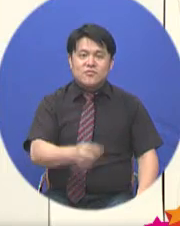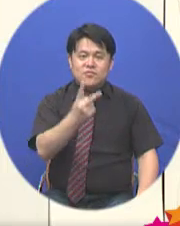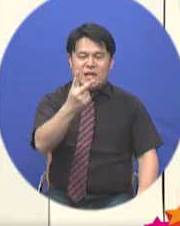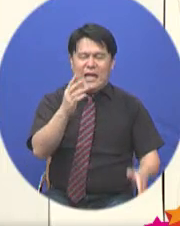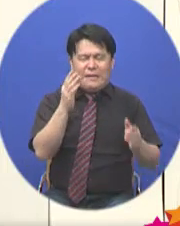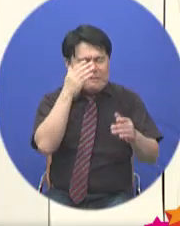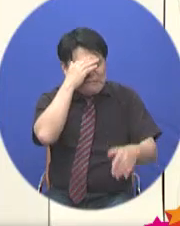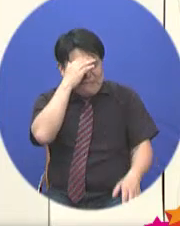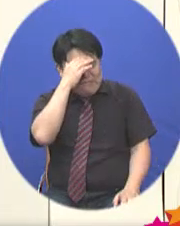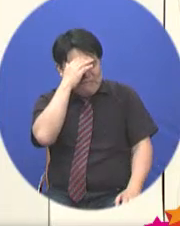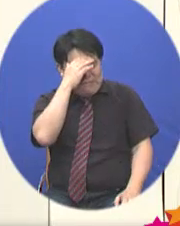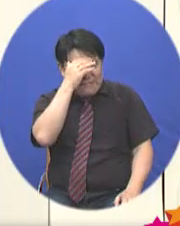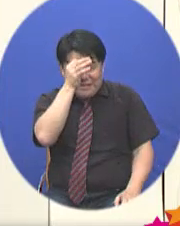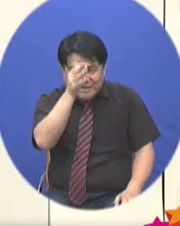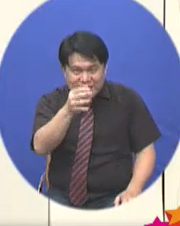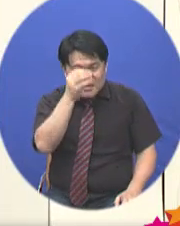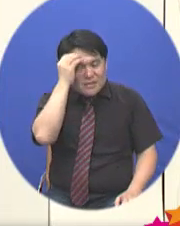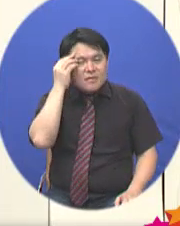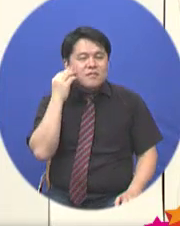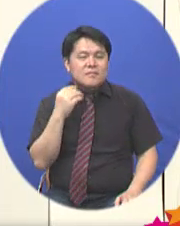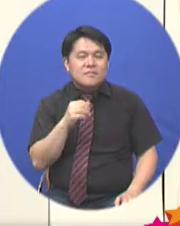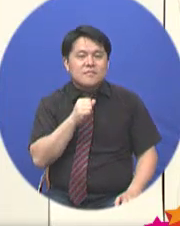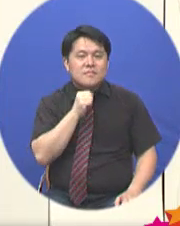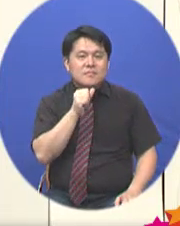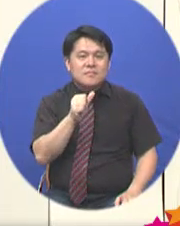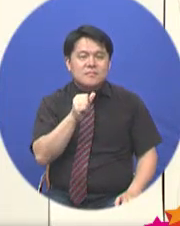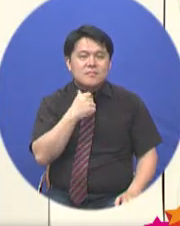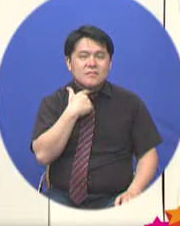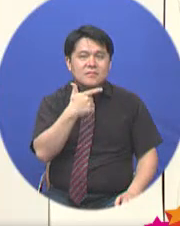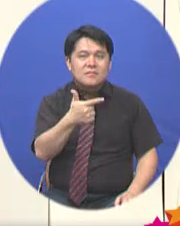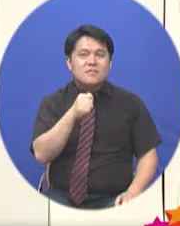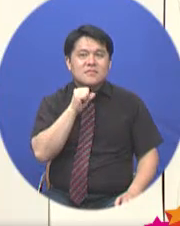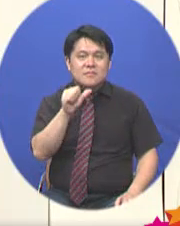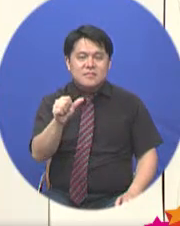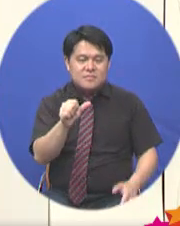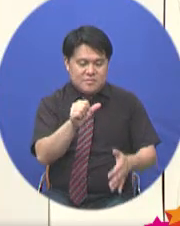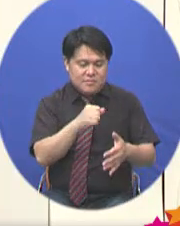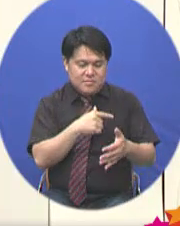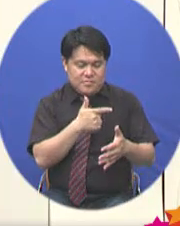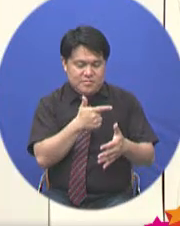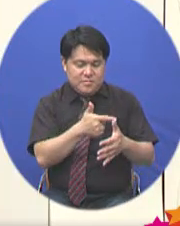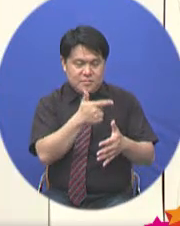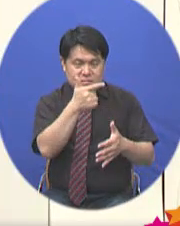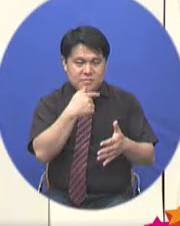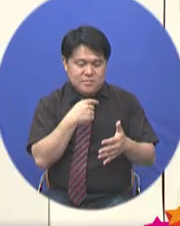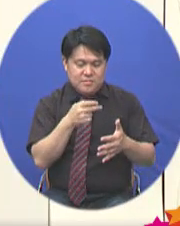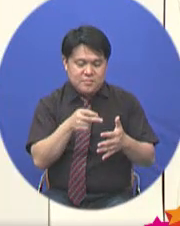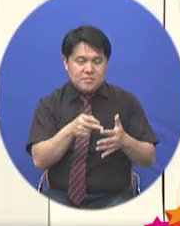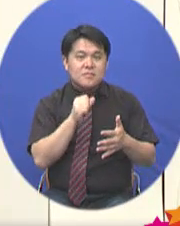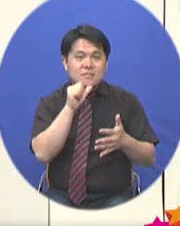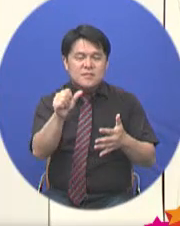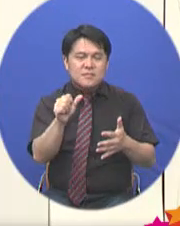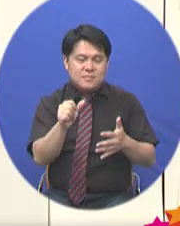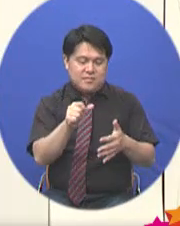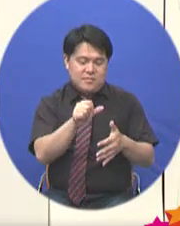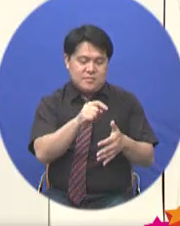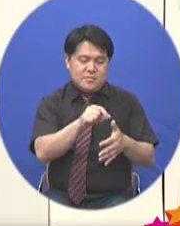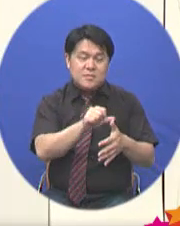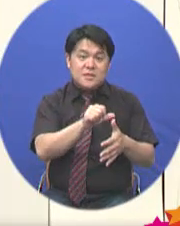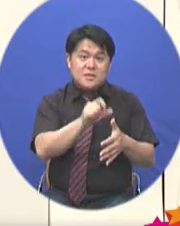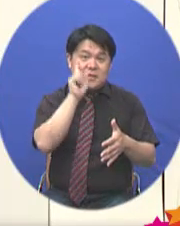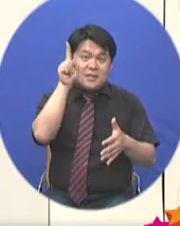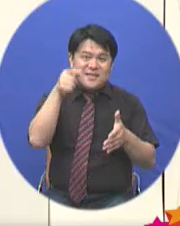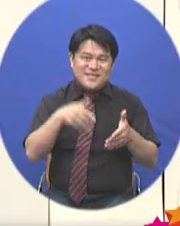둘이고요. 아, 네, 6살, 5살, 6살이고 네, 또 큰애가 또 내일 또 생일이에요. 어머나!